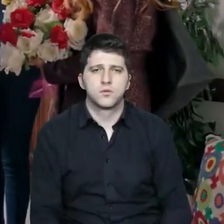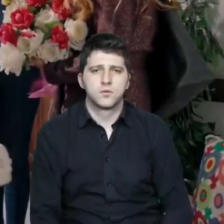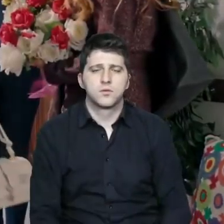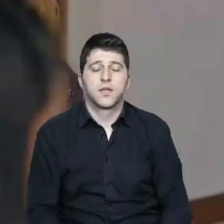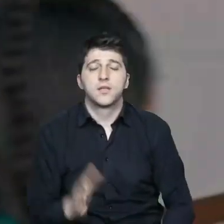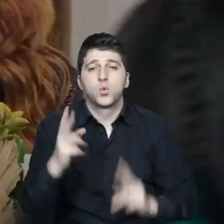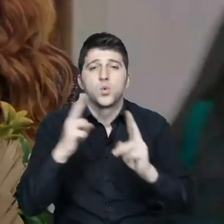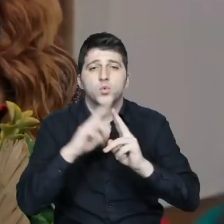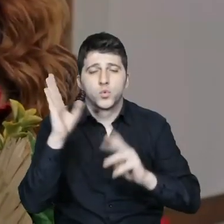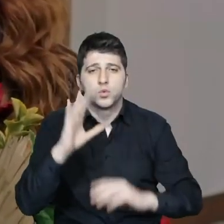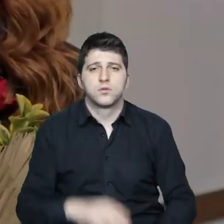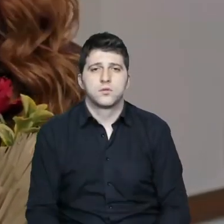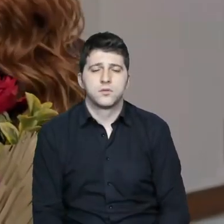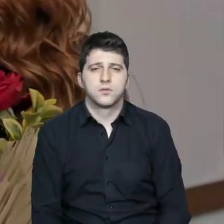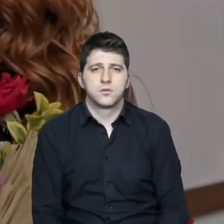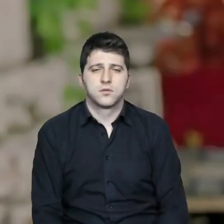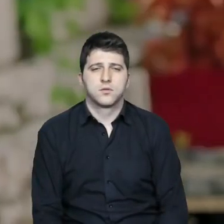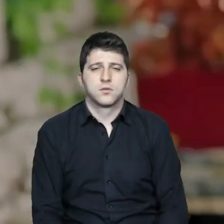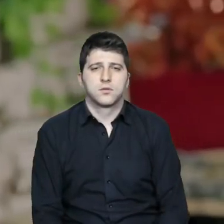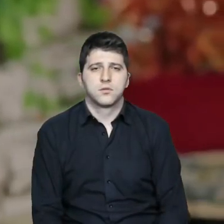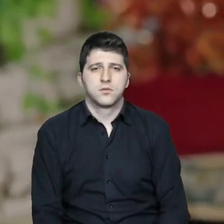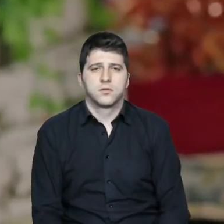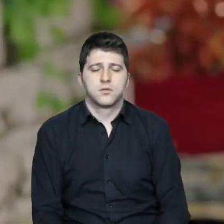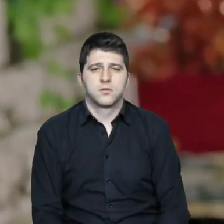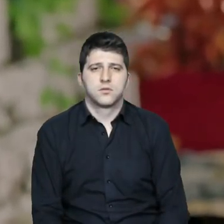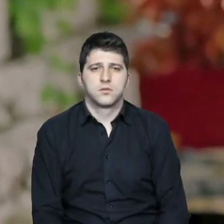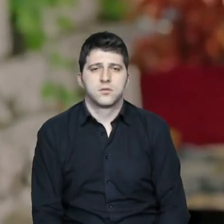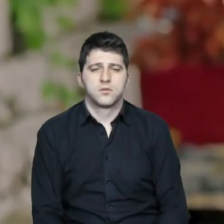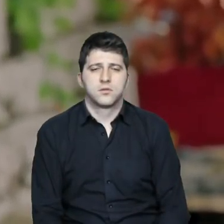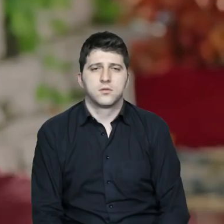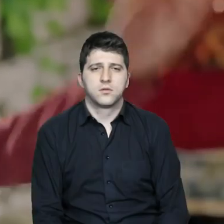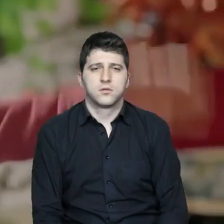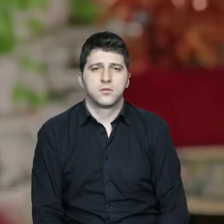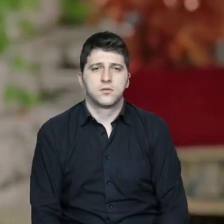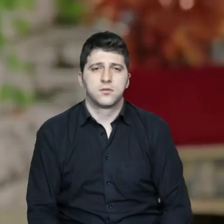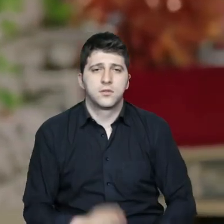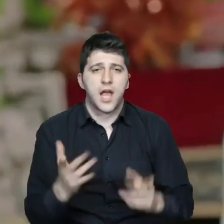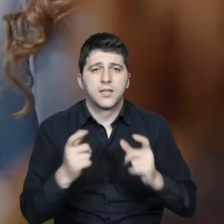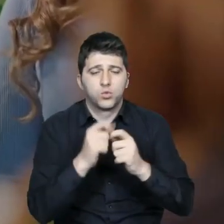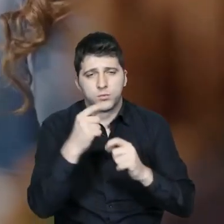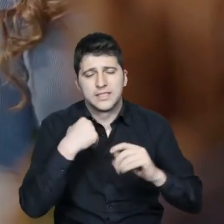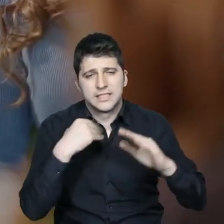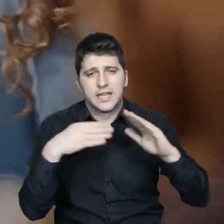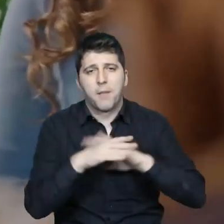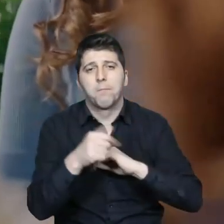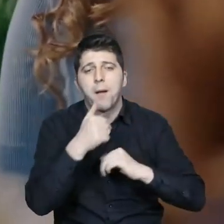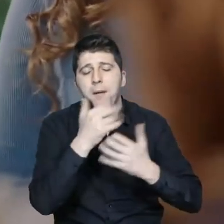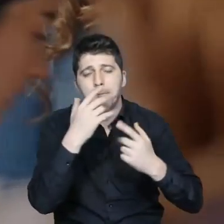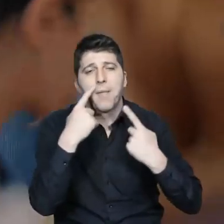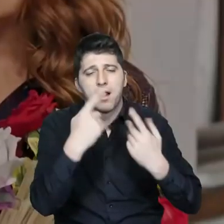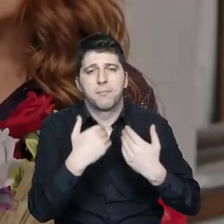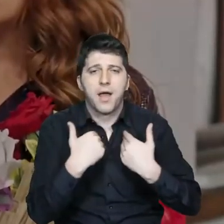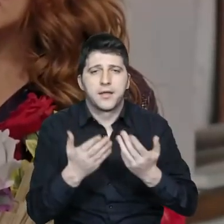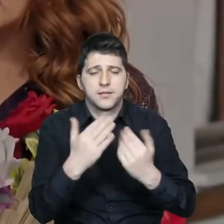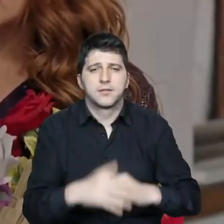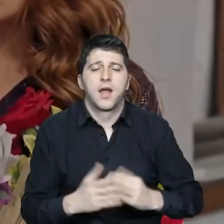Hadi görüşürüz. Kübra hadi gel. Kızlar Alev'in yüzüne bakmadı. Hadi Burcu, biz de içeri girelim, babamla ilgilenelim. Hadi.